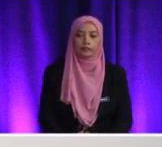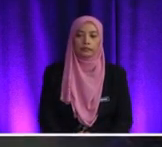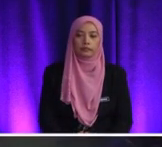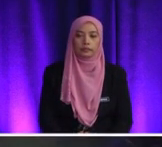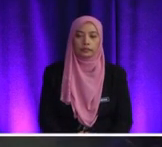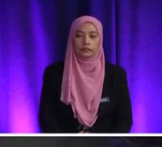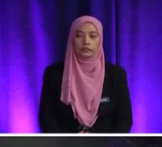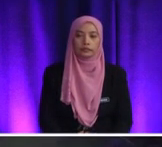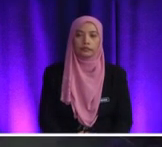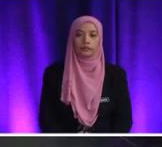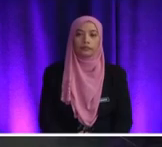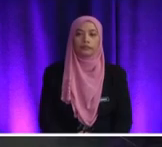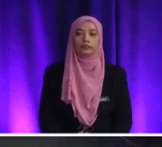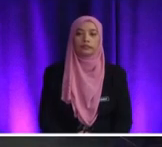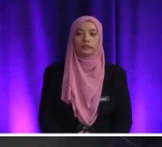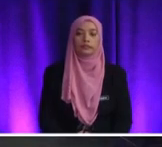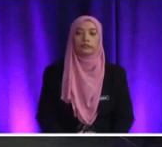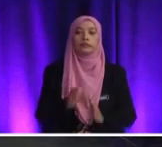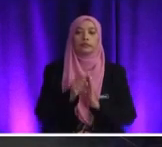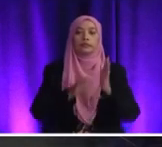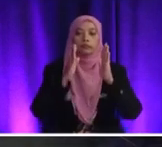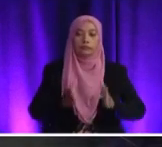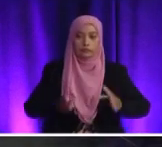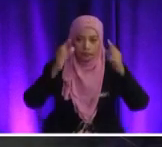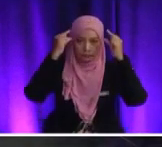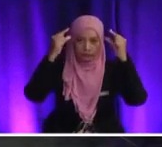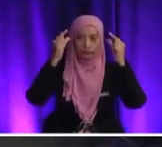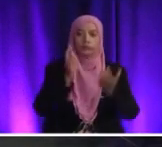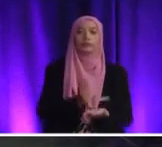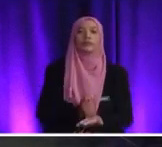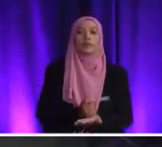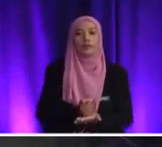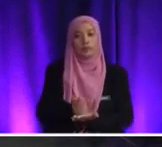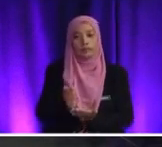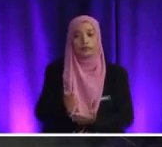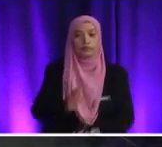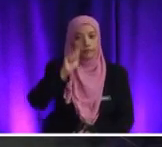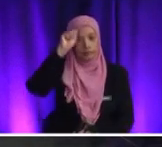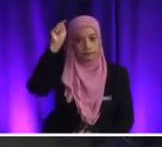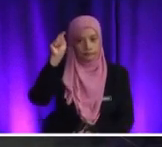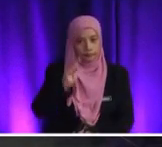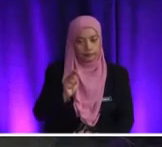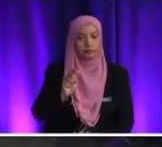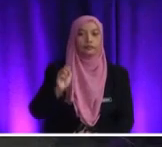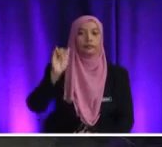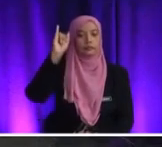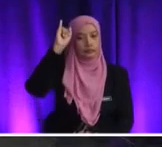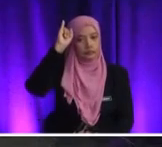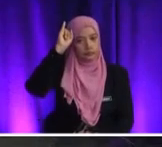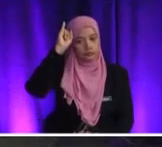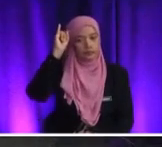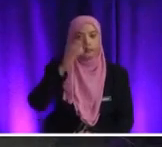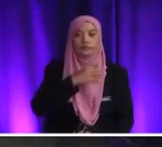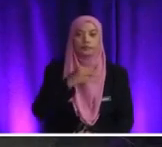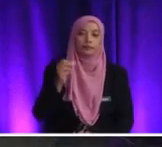Oh guru kitchen teruskan kita tanya Ilham dengan Anna pula